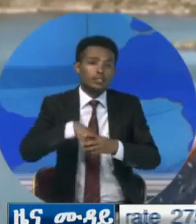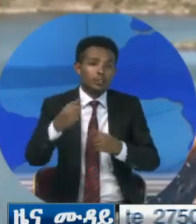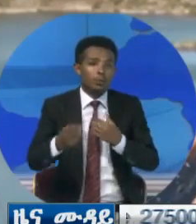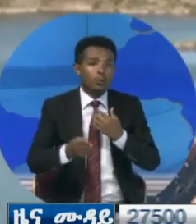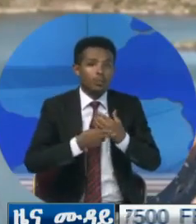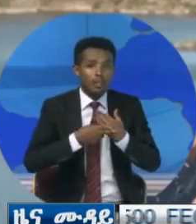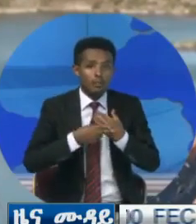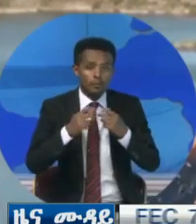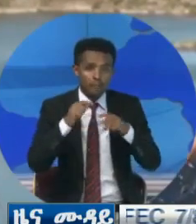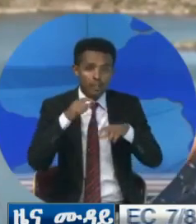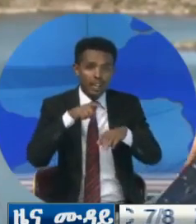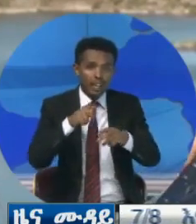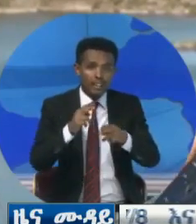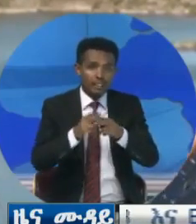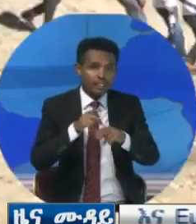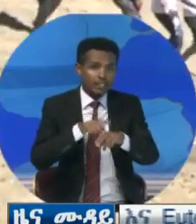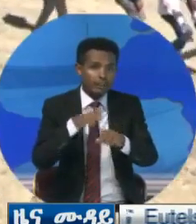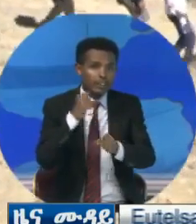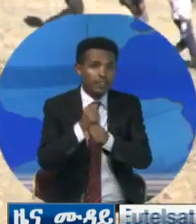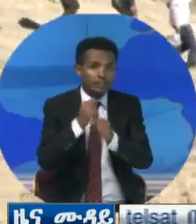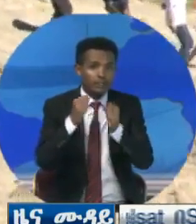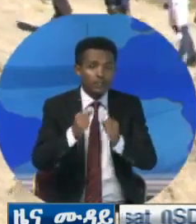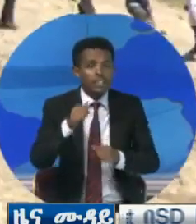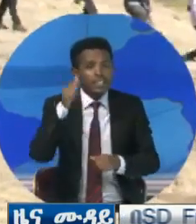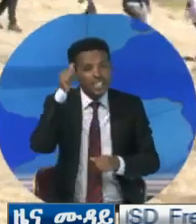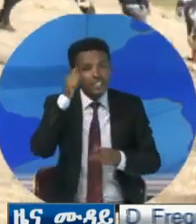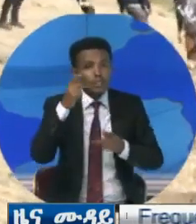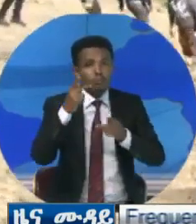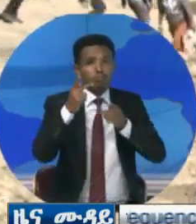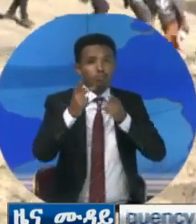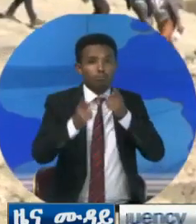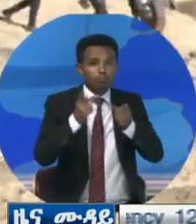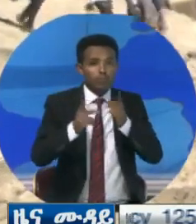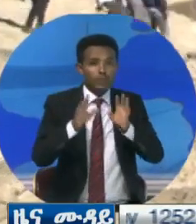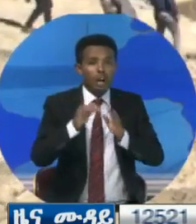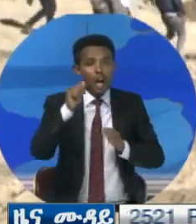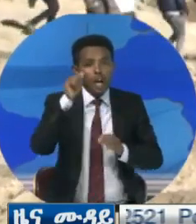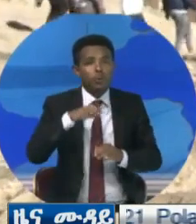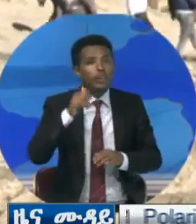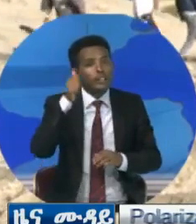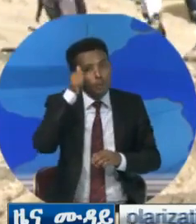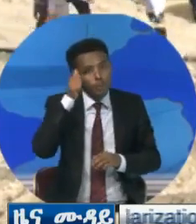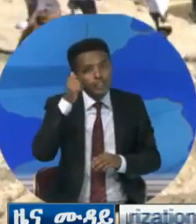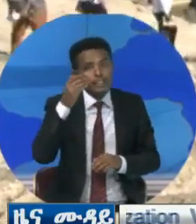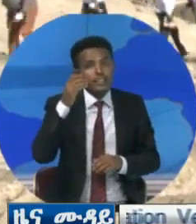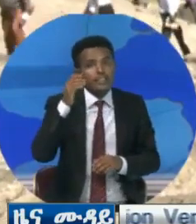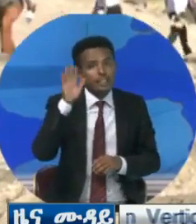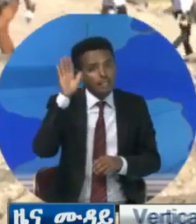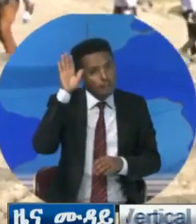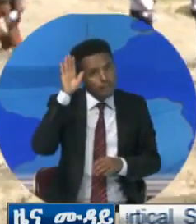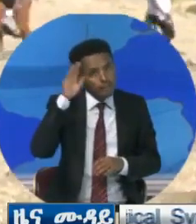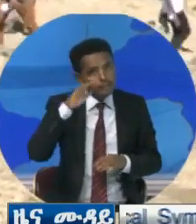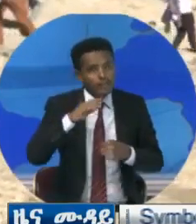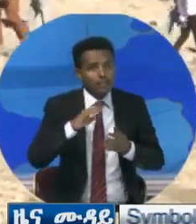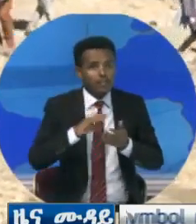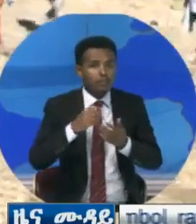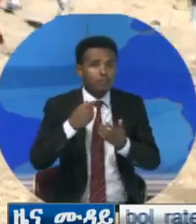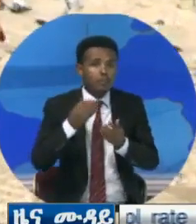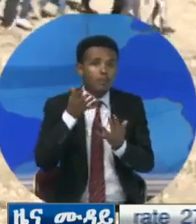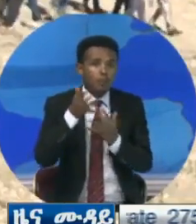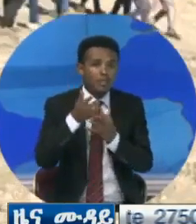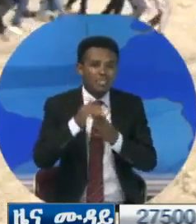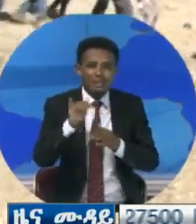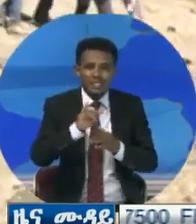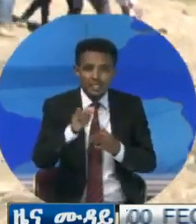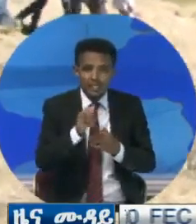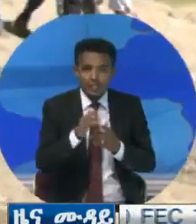ሲታይ በአጭር ጊዜ ውስጥ መሰራት የሚችሉ ናቸው። የኤርትራ ልዑካን መሪ አቶ ኢዮብ ገብረ መስቀል በበኩላቸው ኢትዮጵያና ኤርትራ ተመሳሳይ መልካ